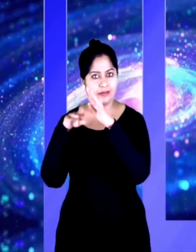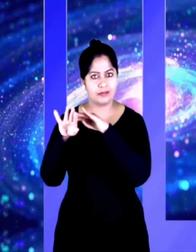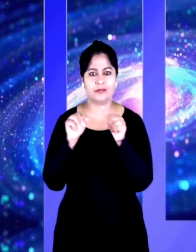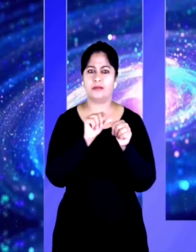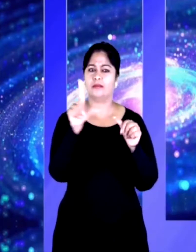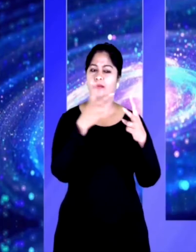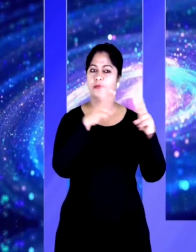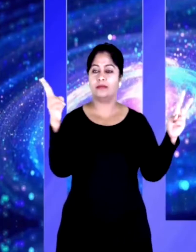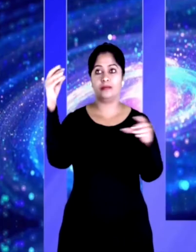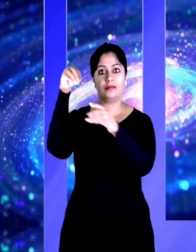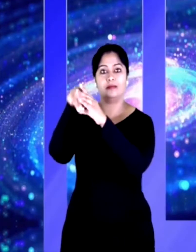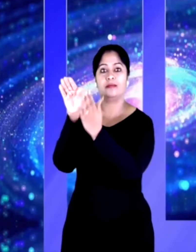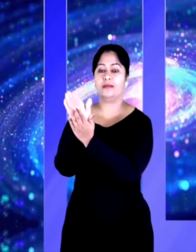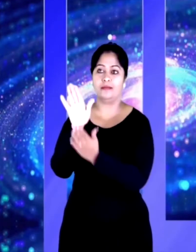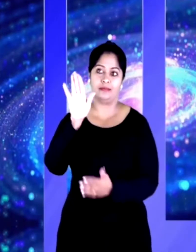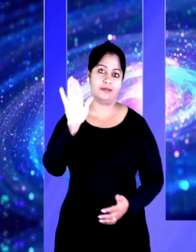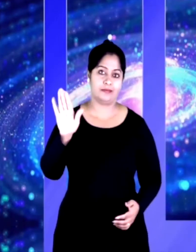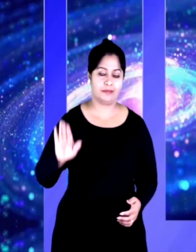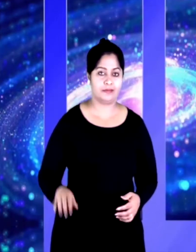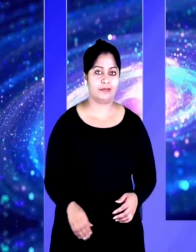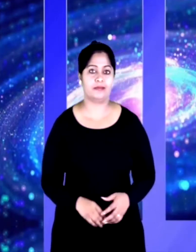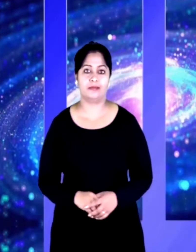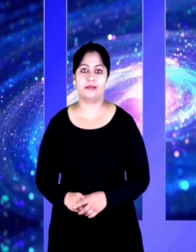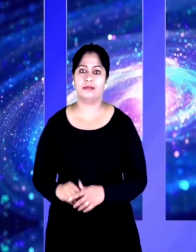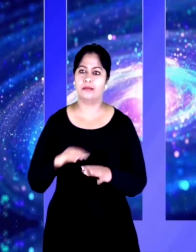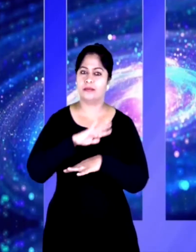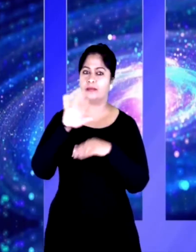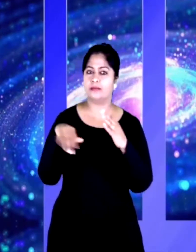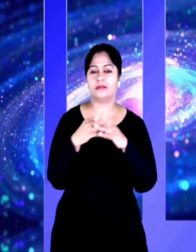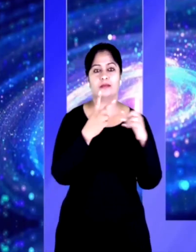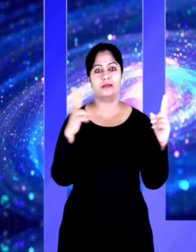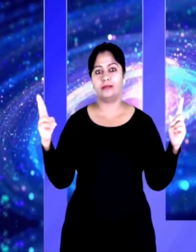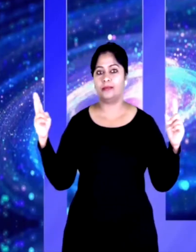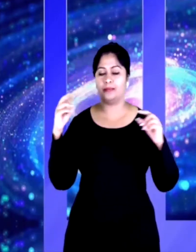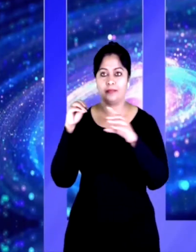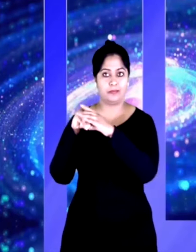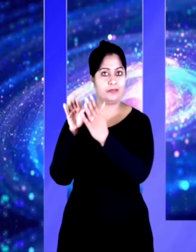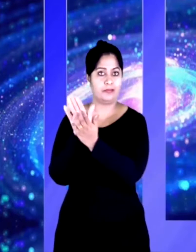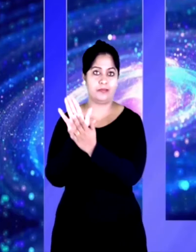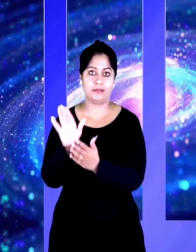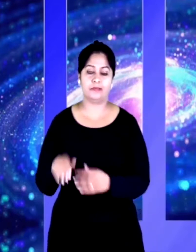கொட்டலாம். முத்திர் அை